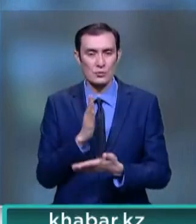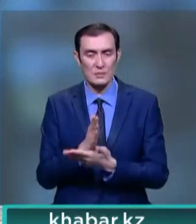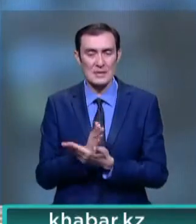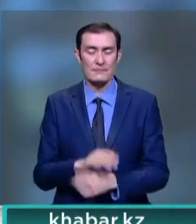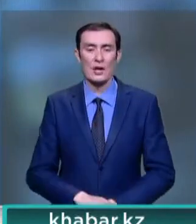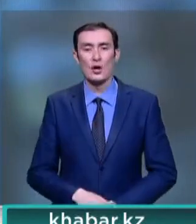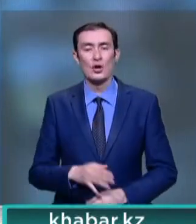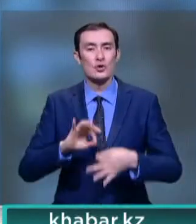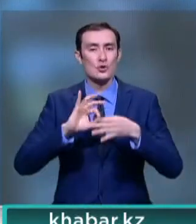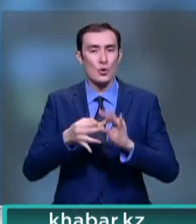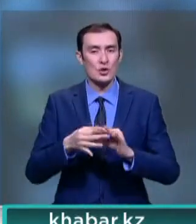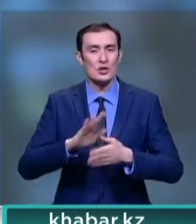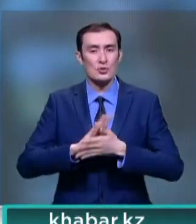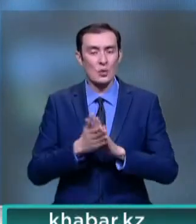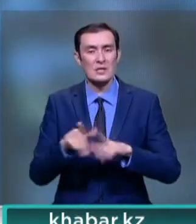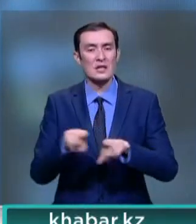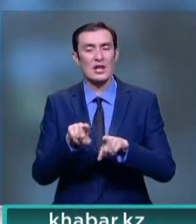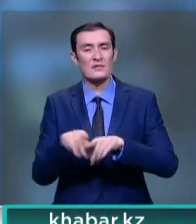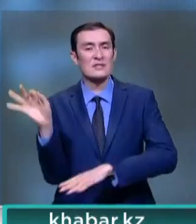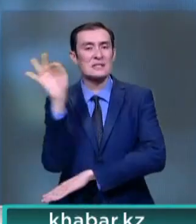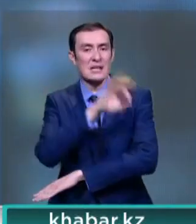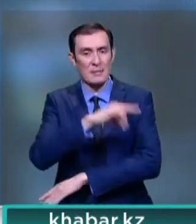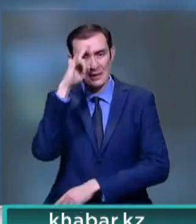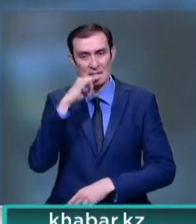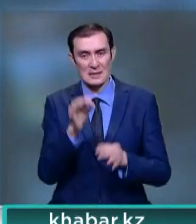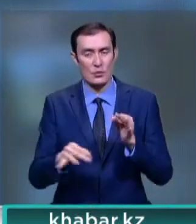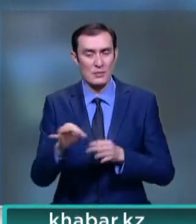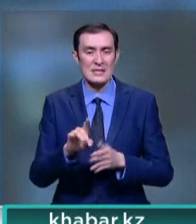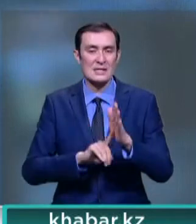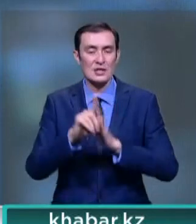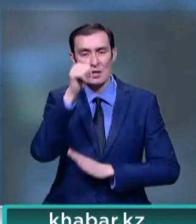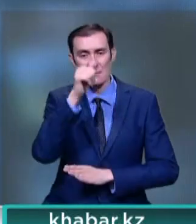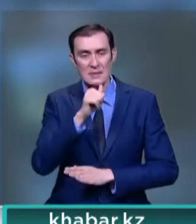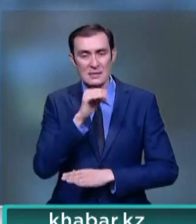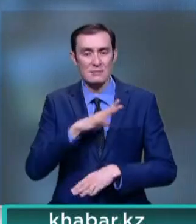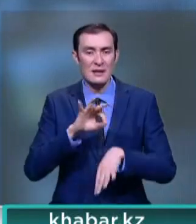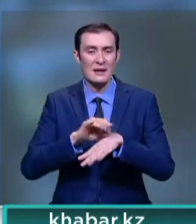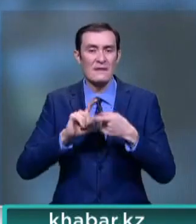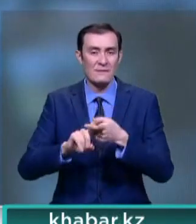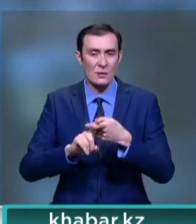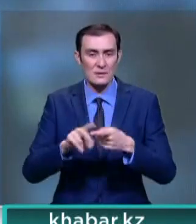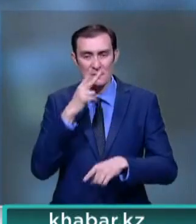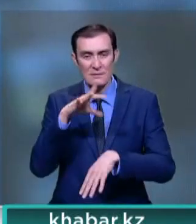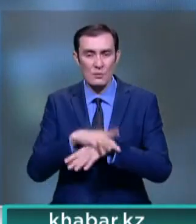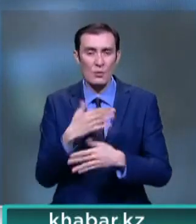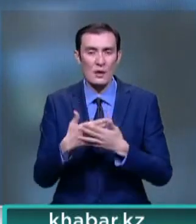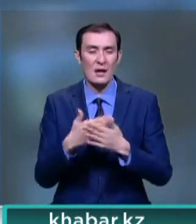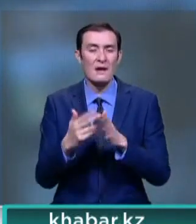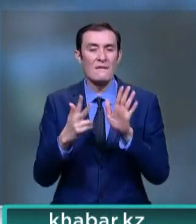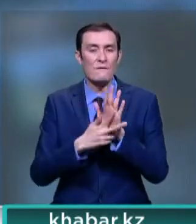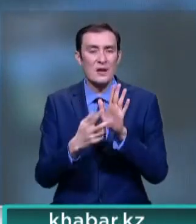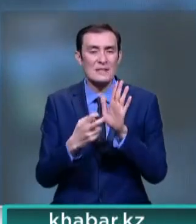Сложной остается эпидситуация и в Западно-Казахстанской области. С начала месяца здесь коронавирусной инфекцией заразились